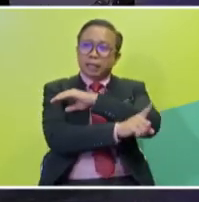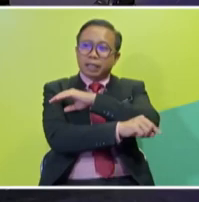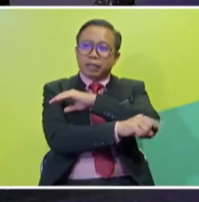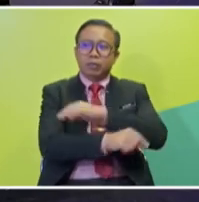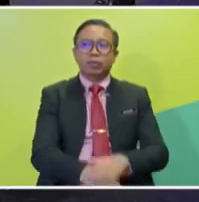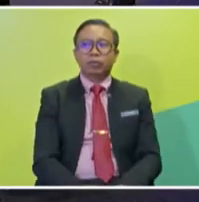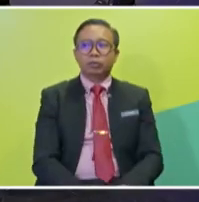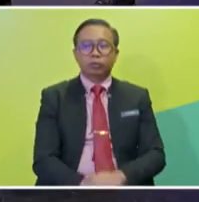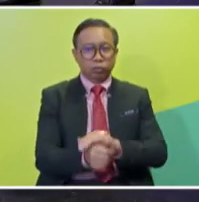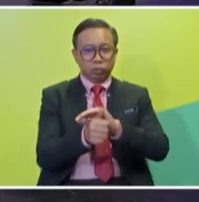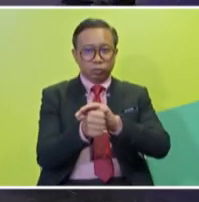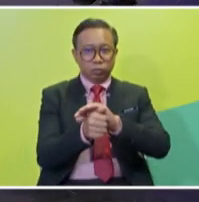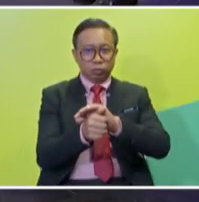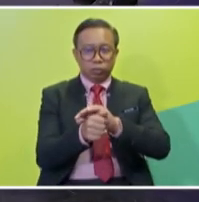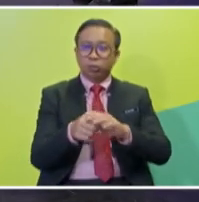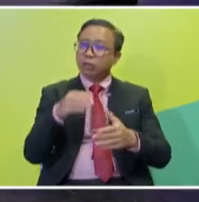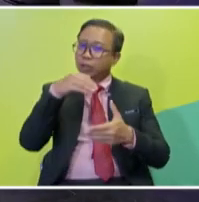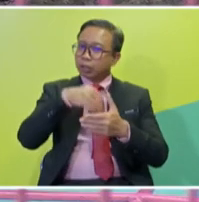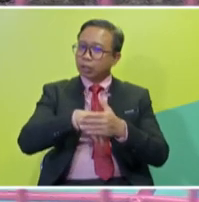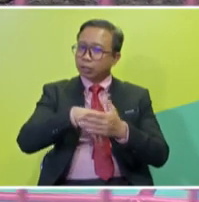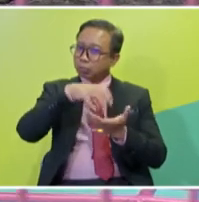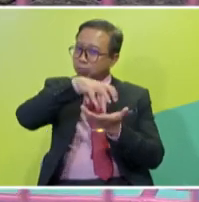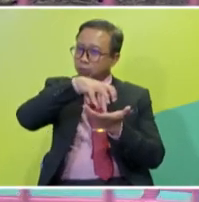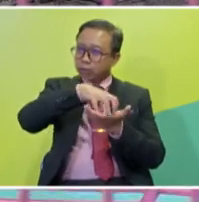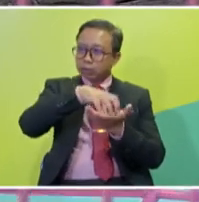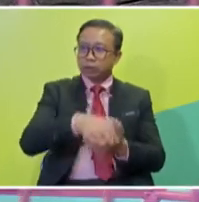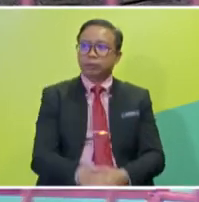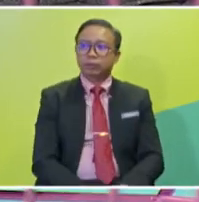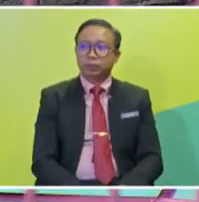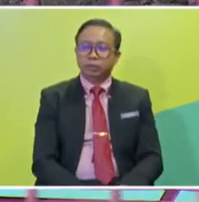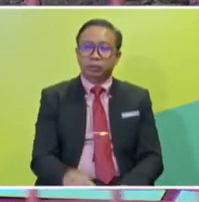kurus-kur ini dalam cangkang kerang Kris hahaha yang ini labi-labi